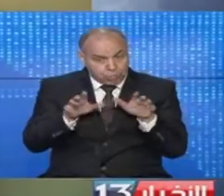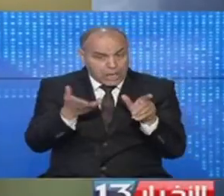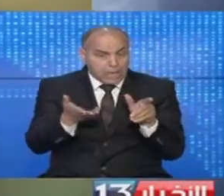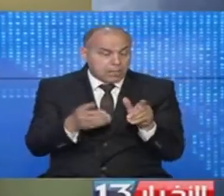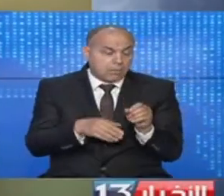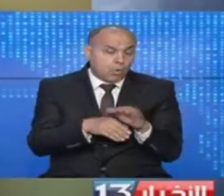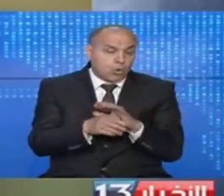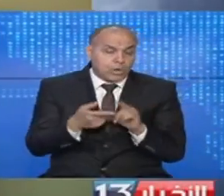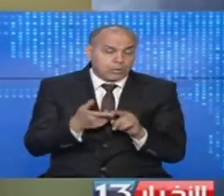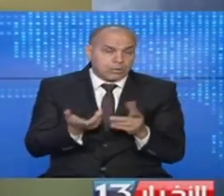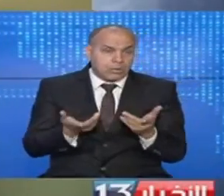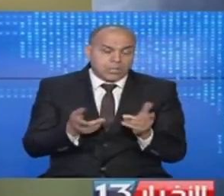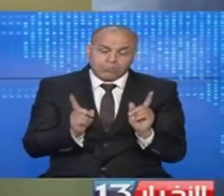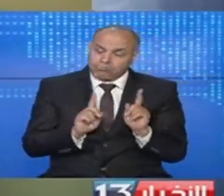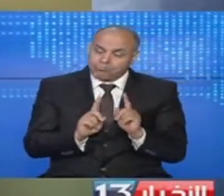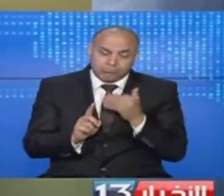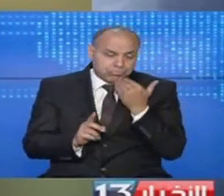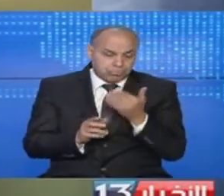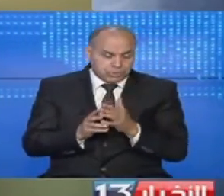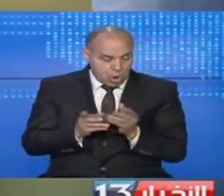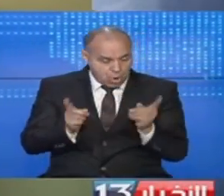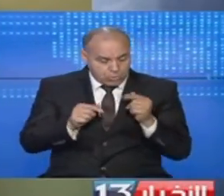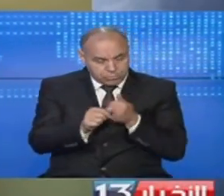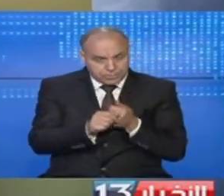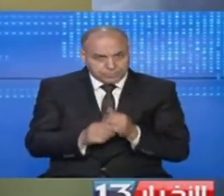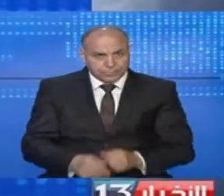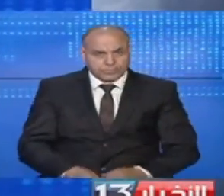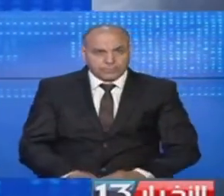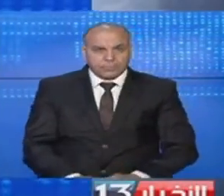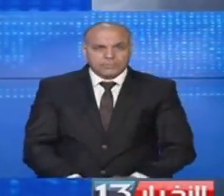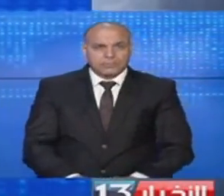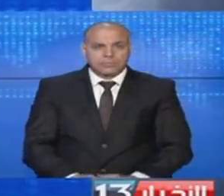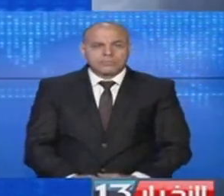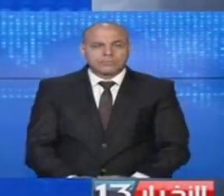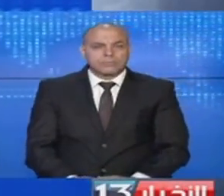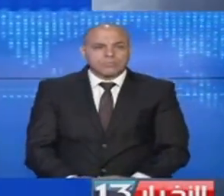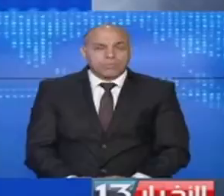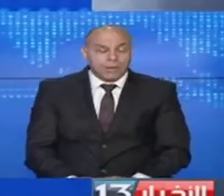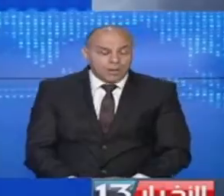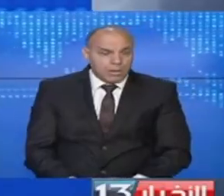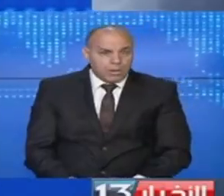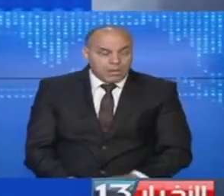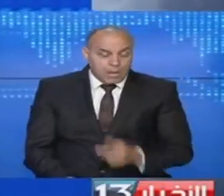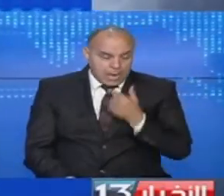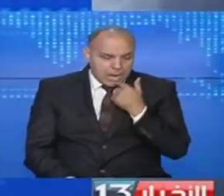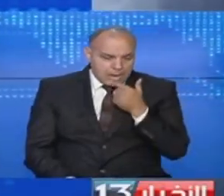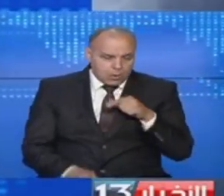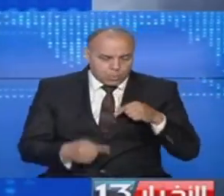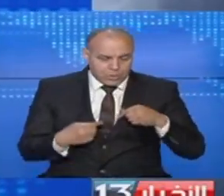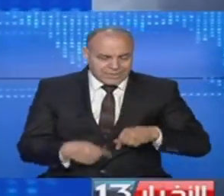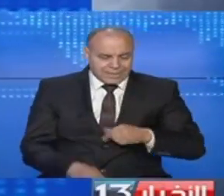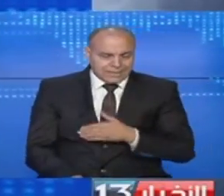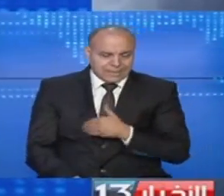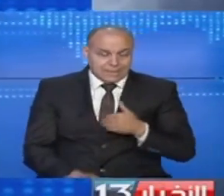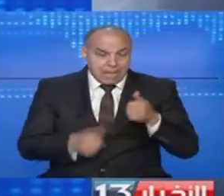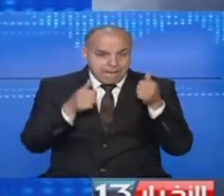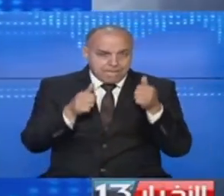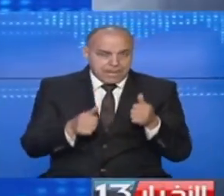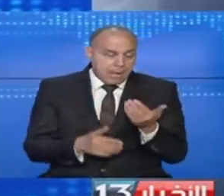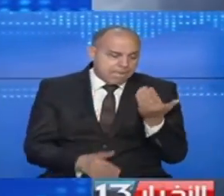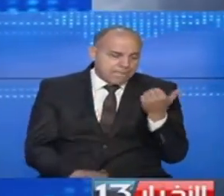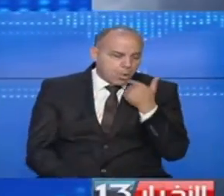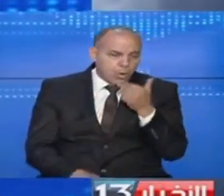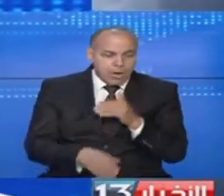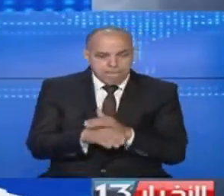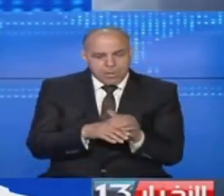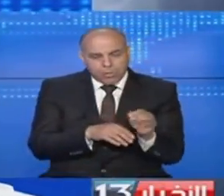معناتها ما يش باهية ويلزمنا نزيد ونتبه. في الأثناء أفادت وزارة الصحة في بلاغ لها مساء أمس